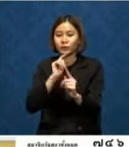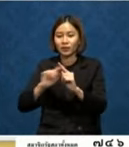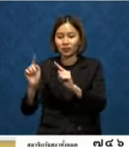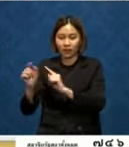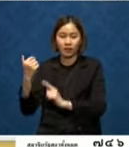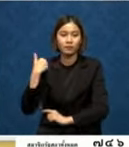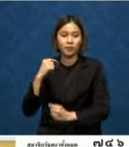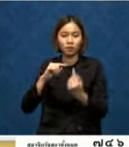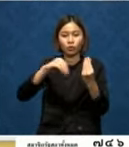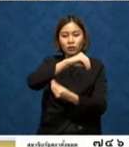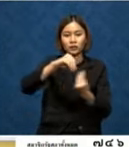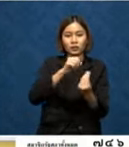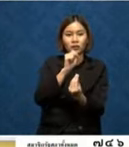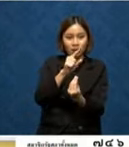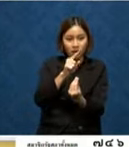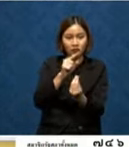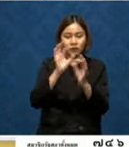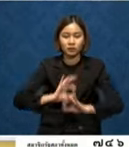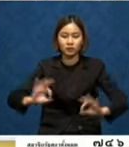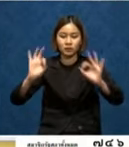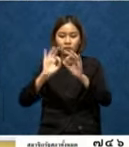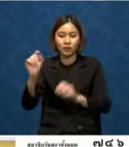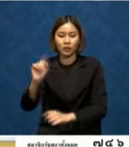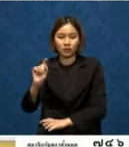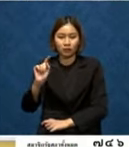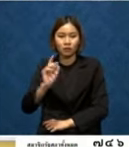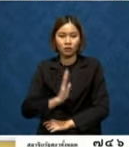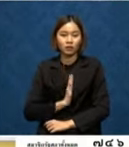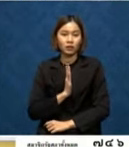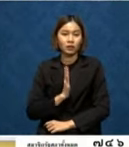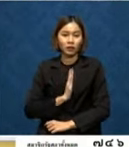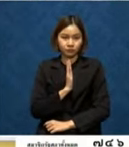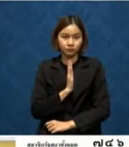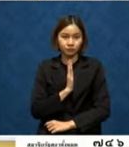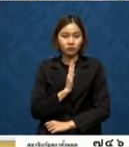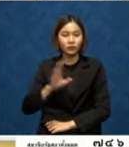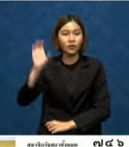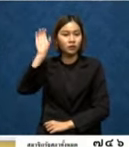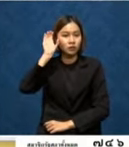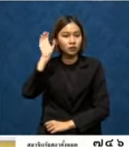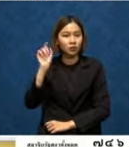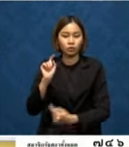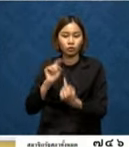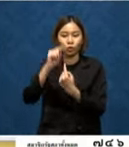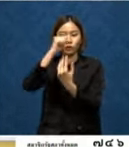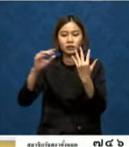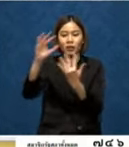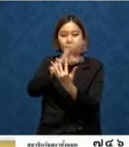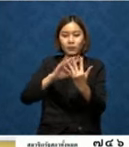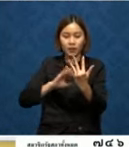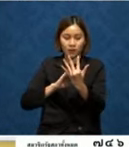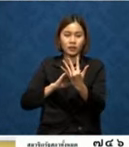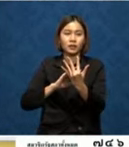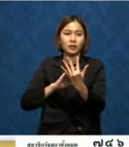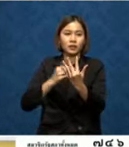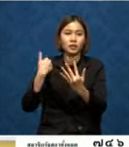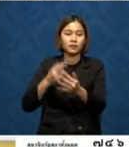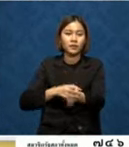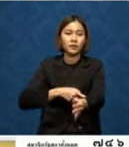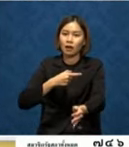ทางเศรษฐกิจและที่สำคัญที่สุดค่ะคือเกียรติภูมิและความเชื่อมั่นของประเทศไทยที่สั่งสมมา